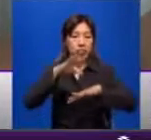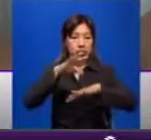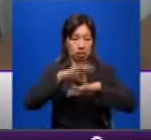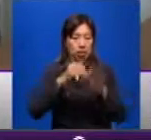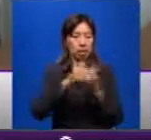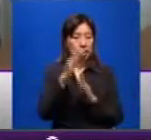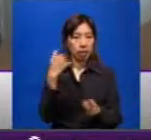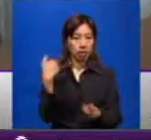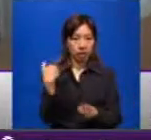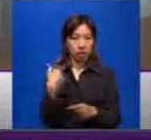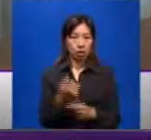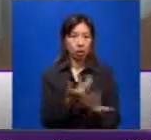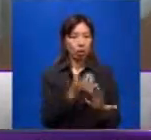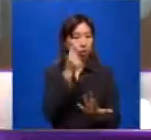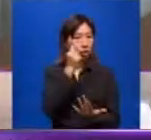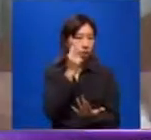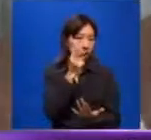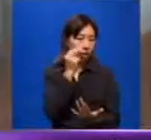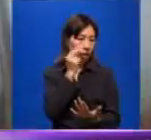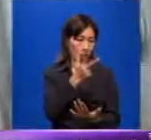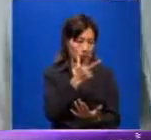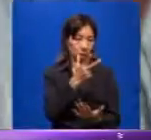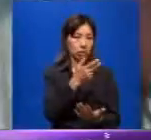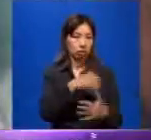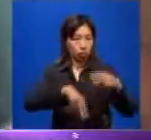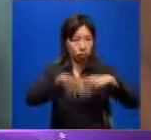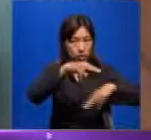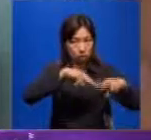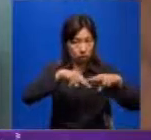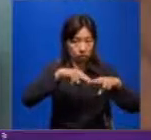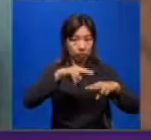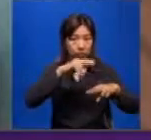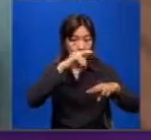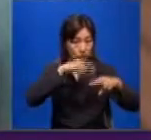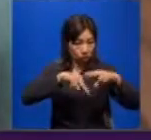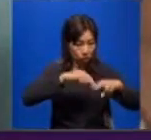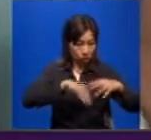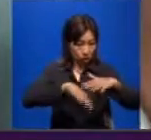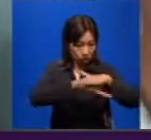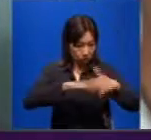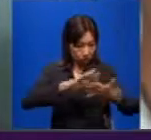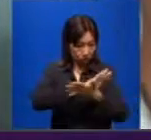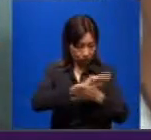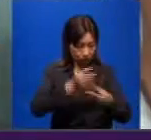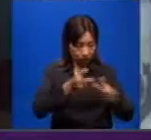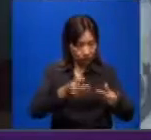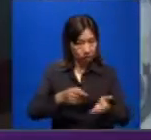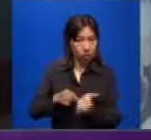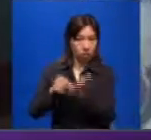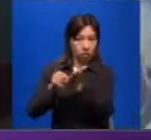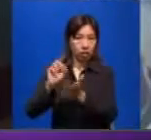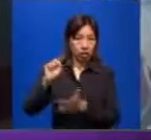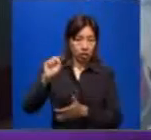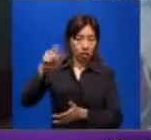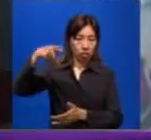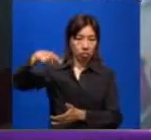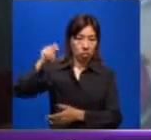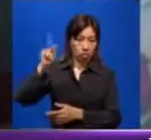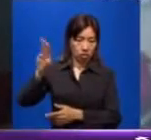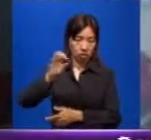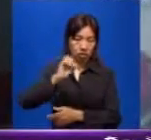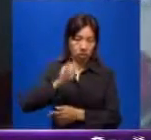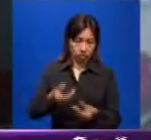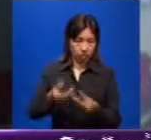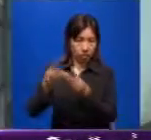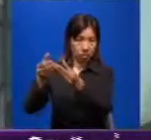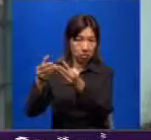ผลไปยังสำนักงานคณะกรรมการการศึกษาขั้นพื้นฐานหรือหรือสพฐอย่างไรก็ตามเมื่อผู้สื่อข่าวพยายามติดต่อนายพิทักษ์เพื่อให้ชี้แจงข้อ